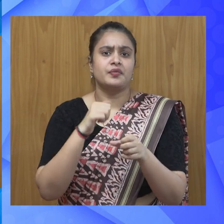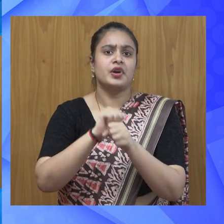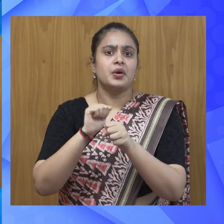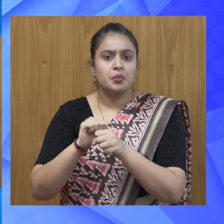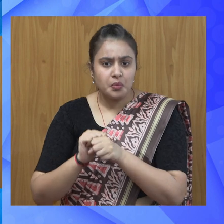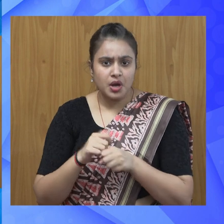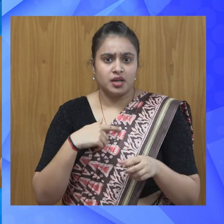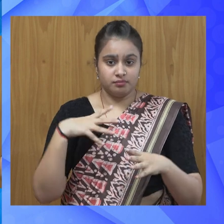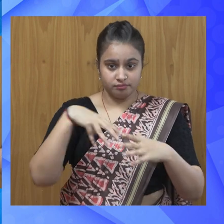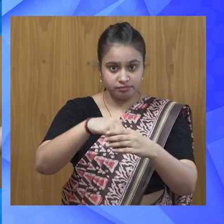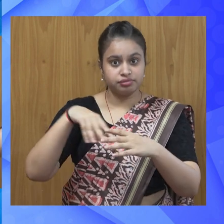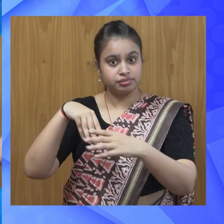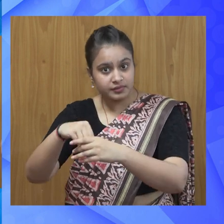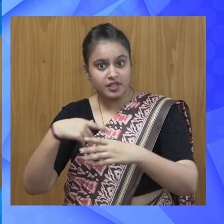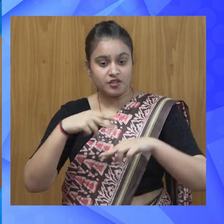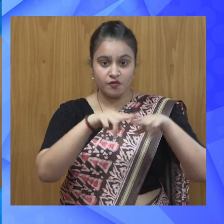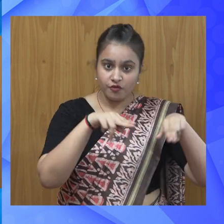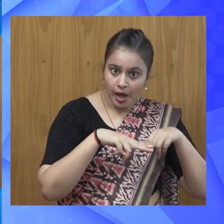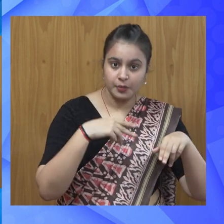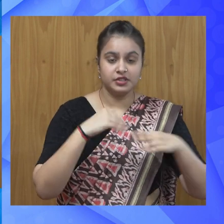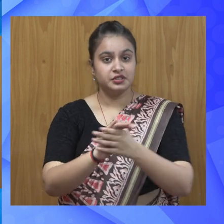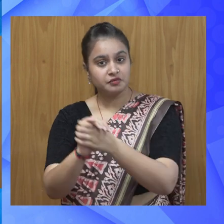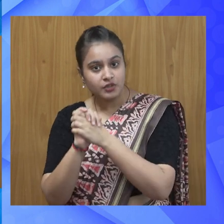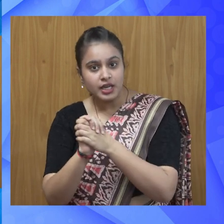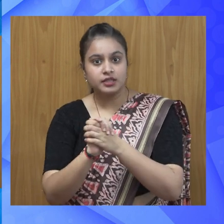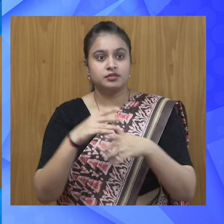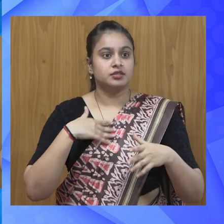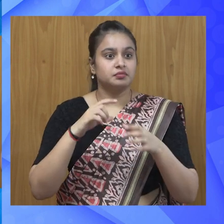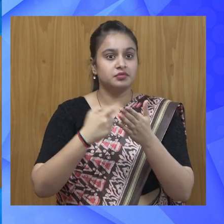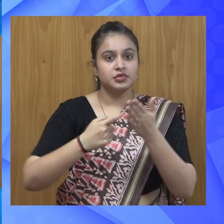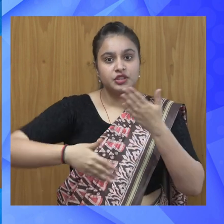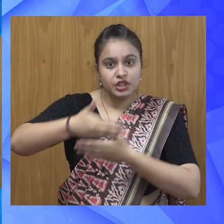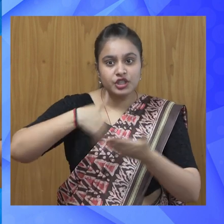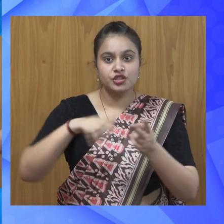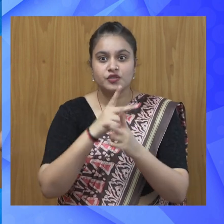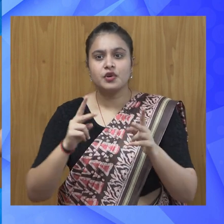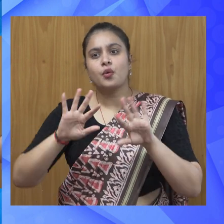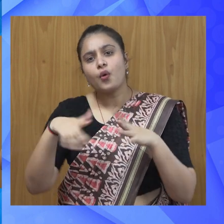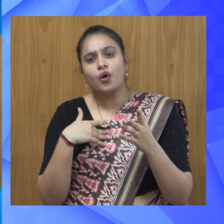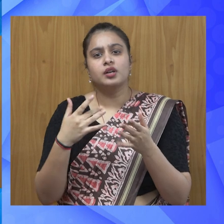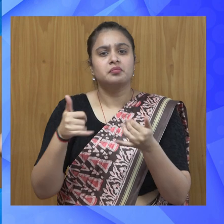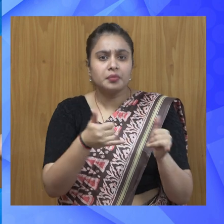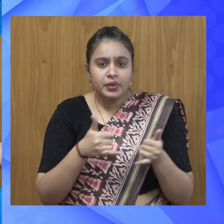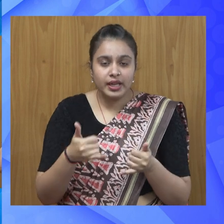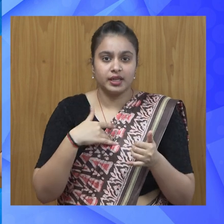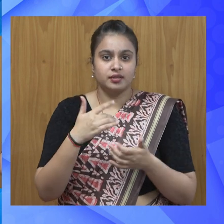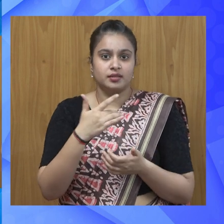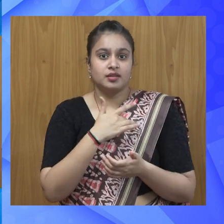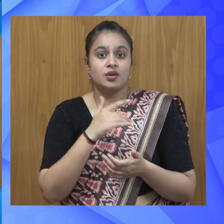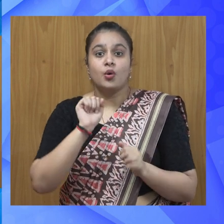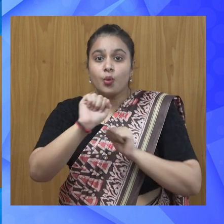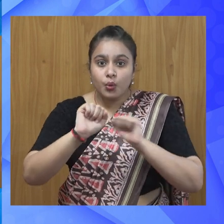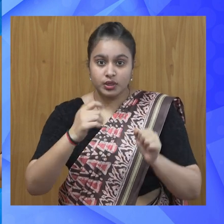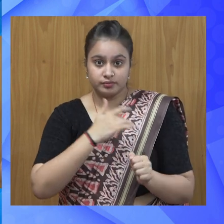लें, परिवार और दोस्तों के साथ अच्छे संबंध बनाए, खेल और शौकों का आनंद लें, उनकी हॉबीज का, और खुश